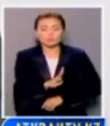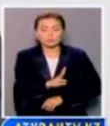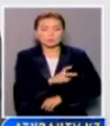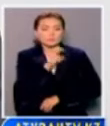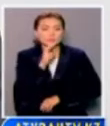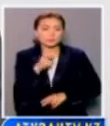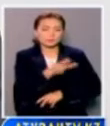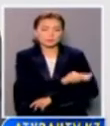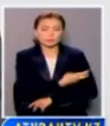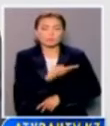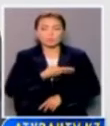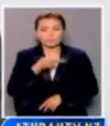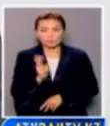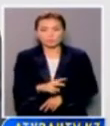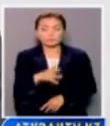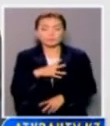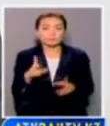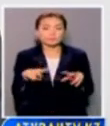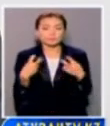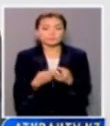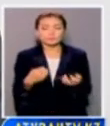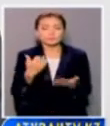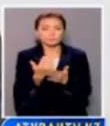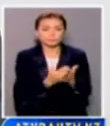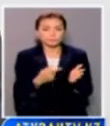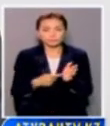были на передовой борьбе с коронавирусом. Комиссия вынесет